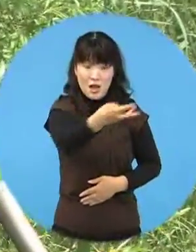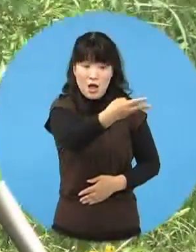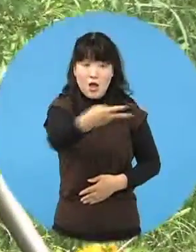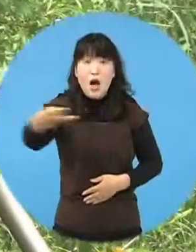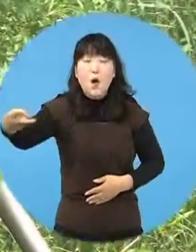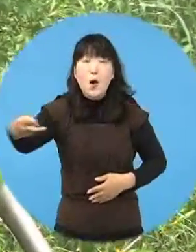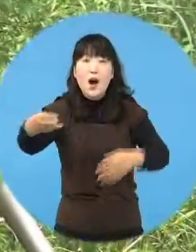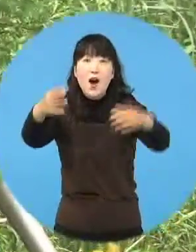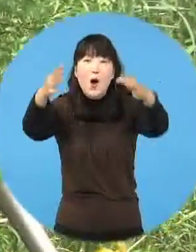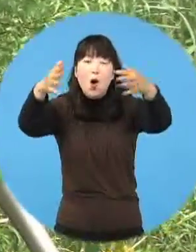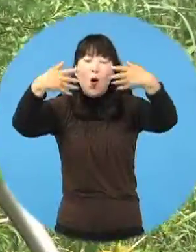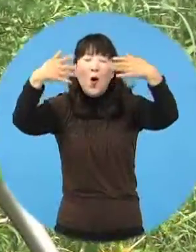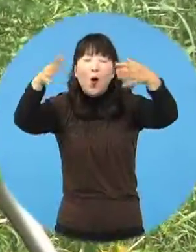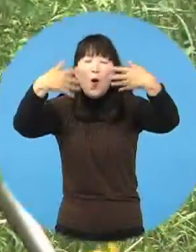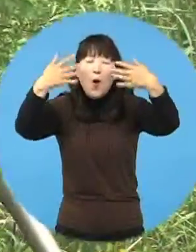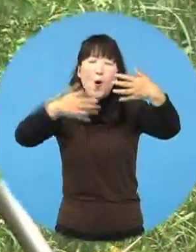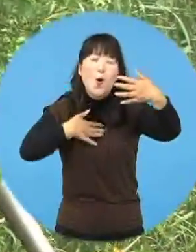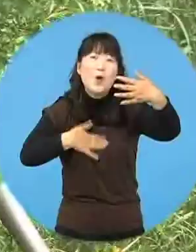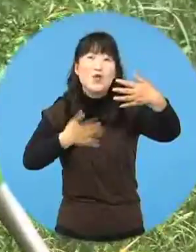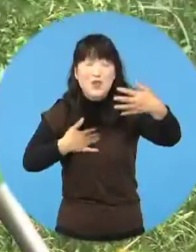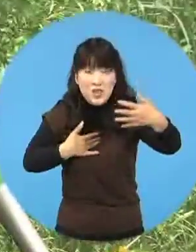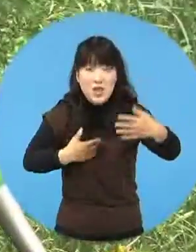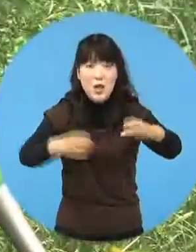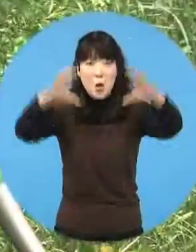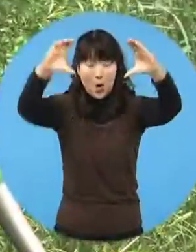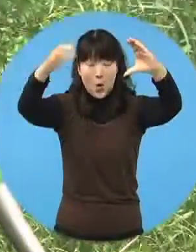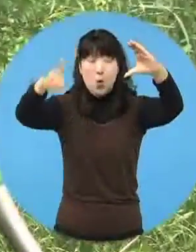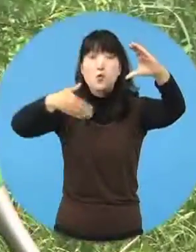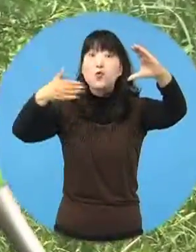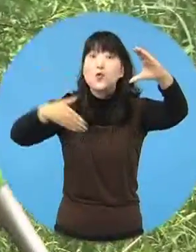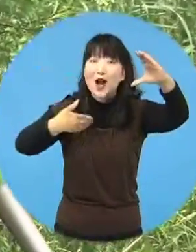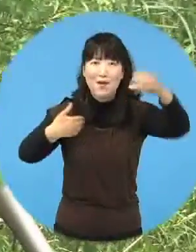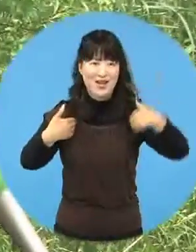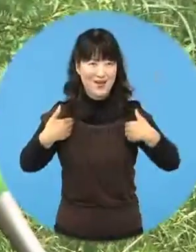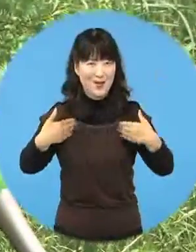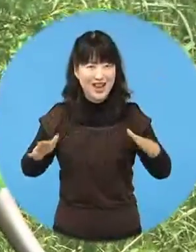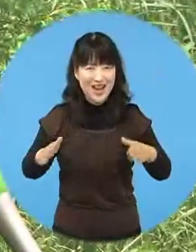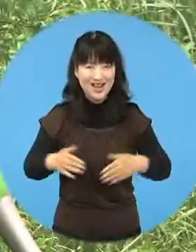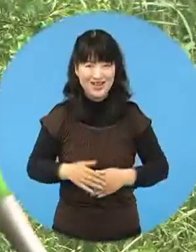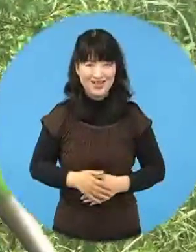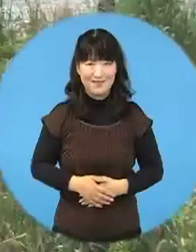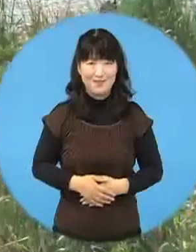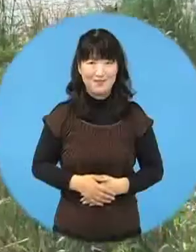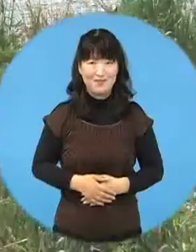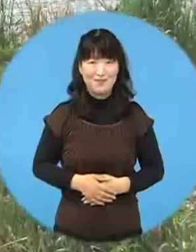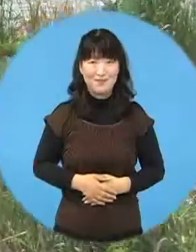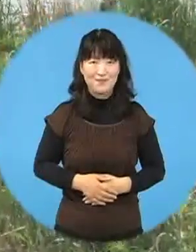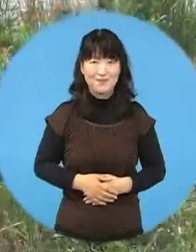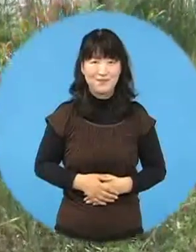し、はい、私もすぐそばにいるけど、はい、クーラーいらないんです。あ、 そうですか、うん。